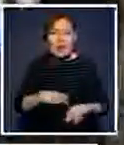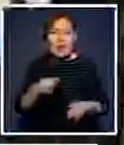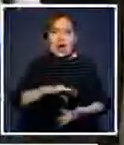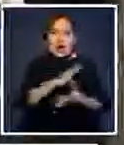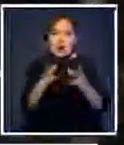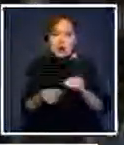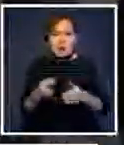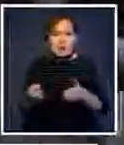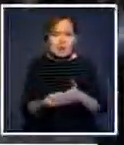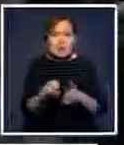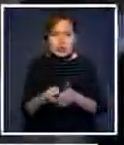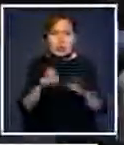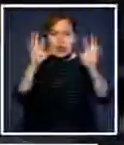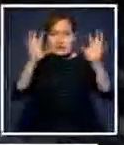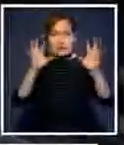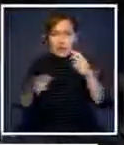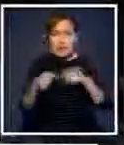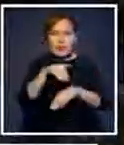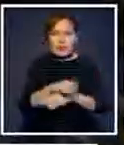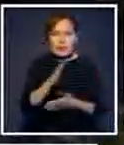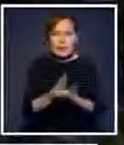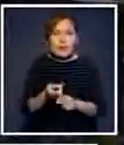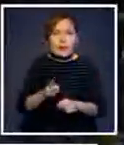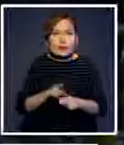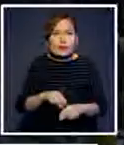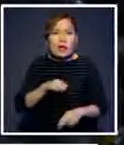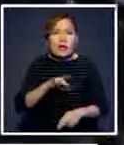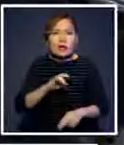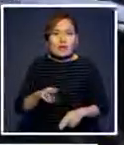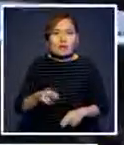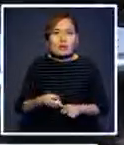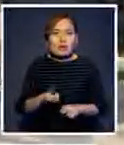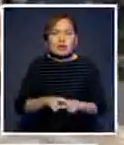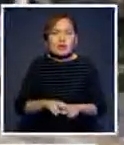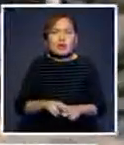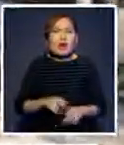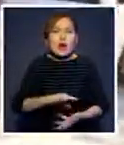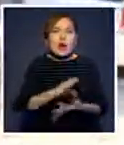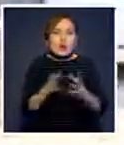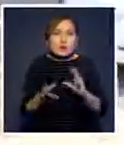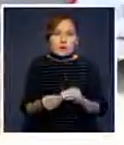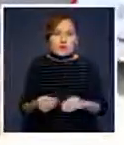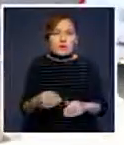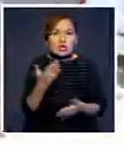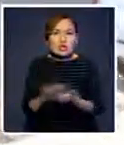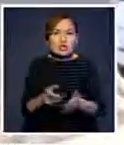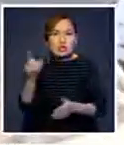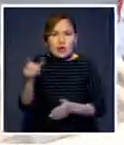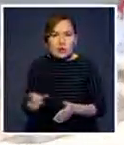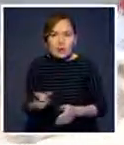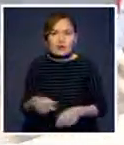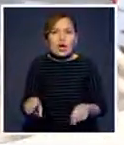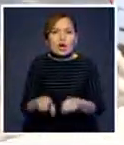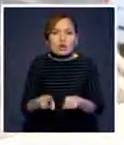тергеу нәтижесінде дәлелді. Бұдан бөлек Мюллер Трамптың сайлауалды штабының бұрынғы жетекшісі Пол Манафорт пен оның көмекшісі